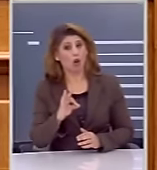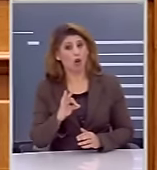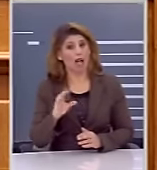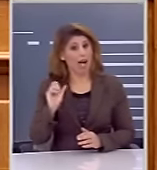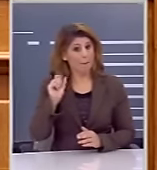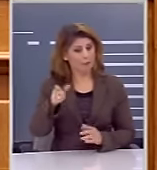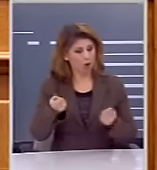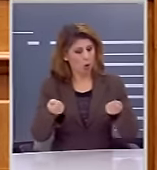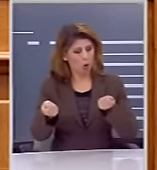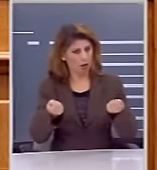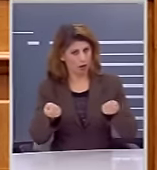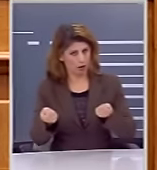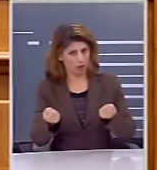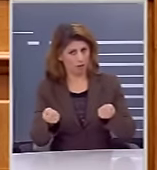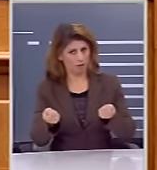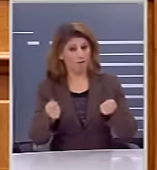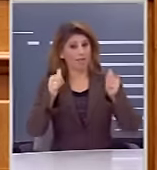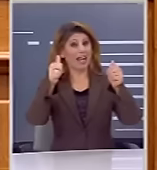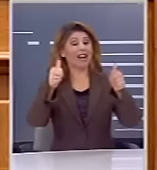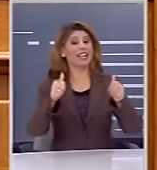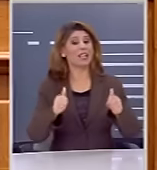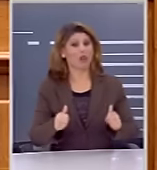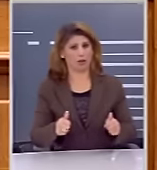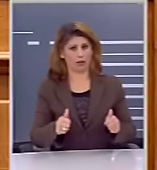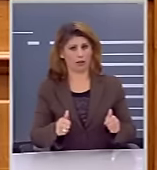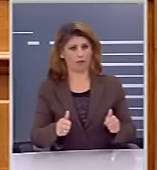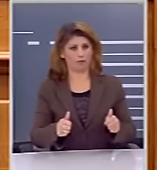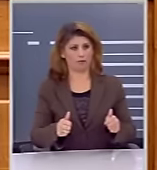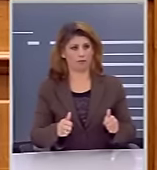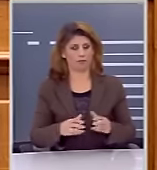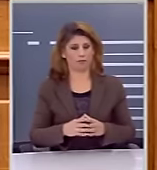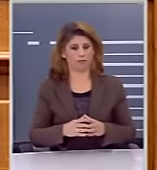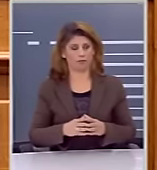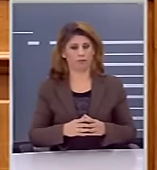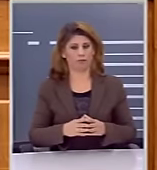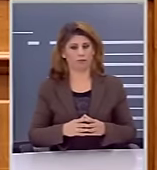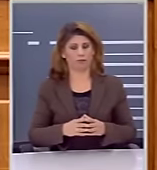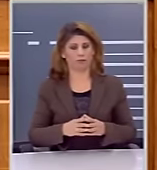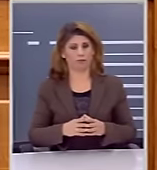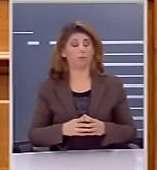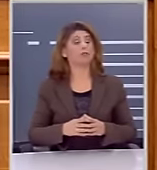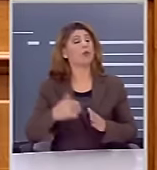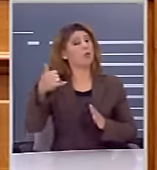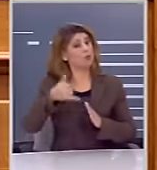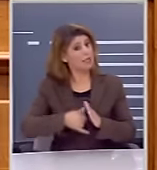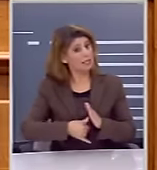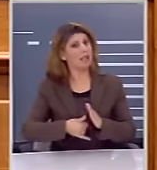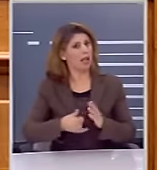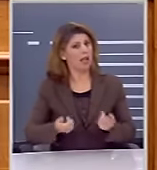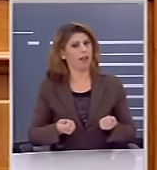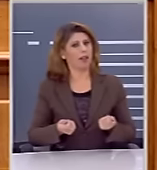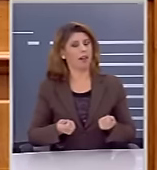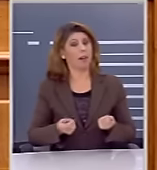αυτή οργανώθηκε, ανακοινώθηκε και ουσιαστικά πραγματοποιήθηκε.